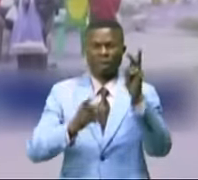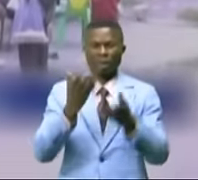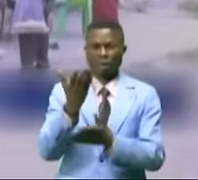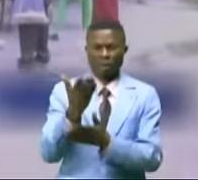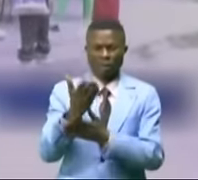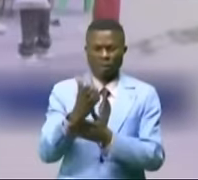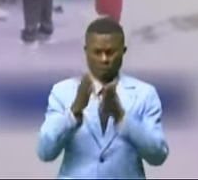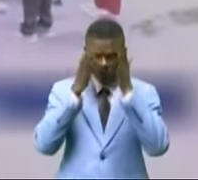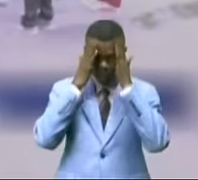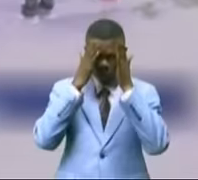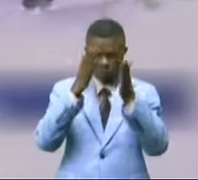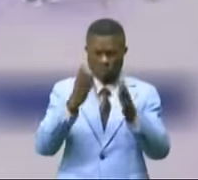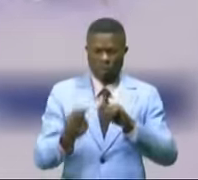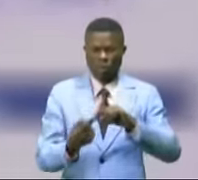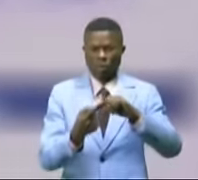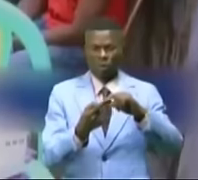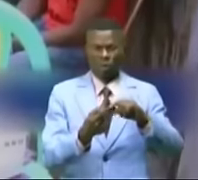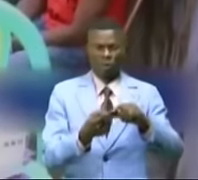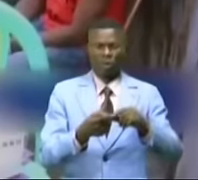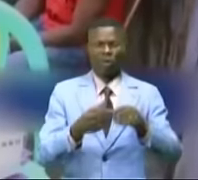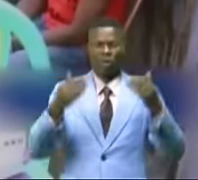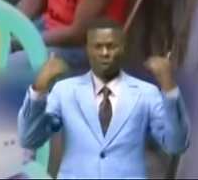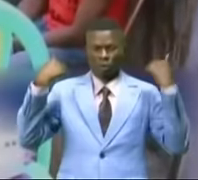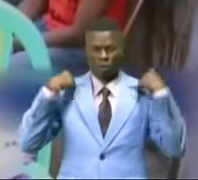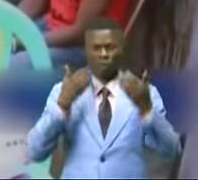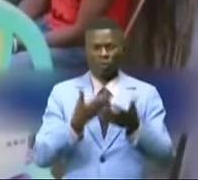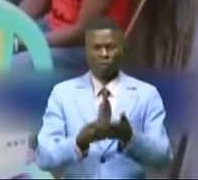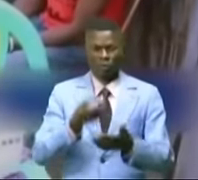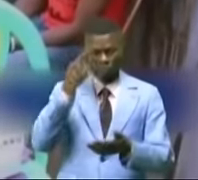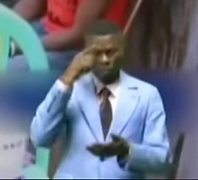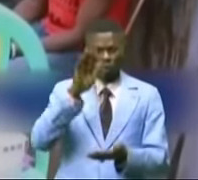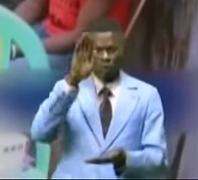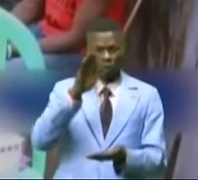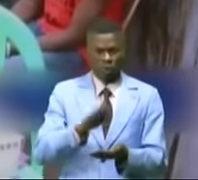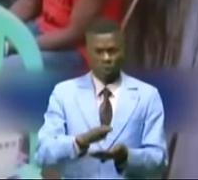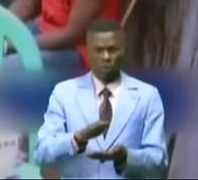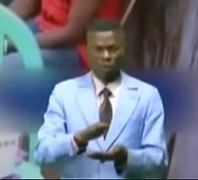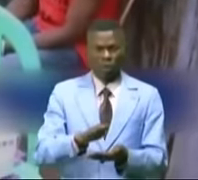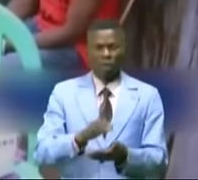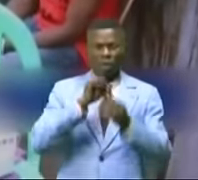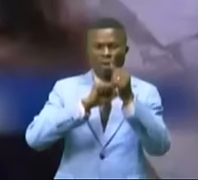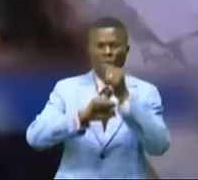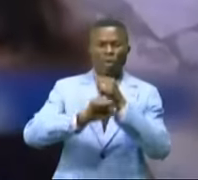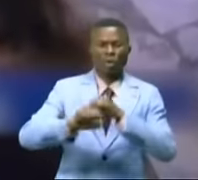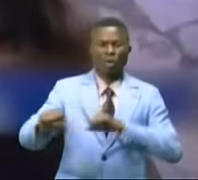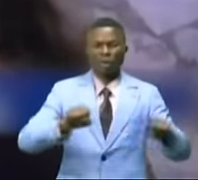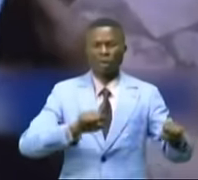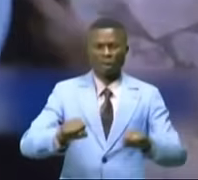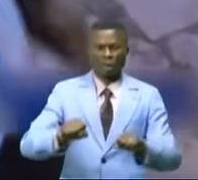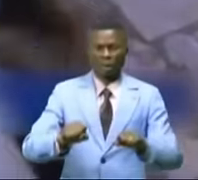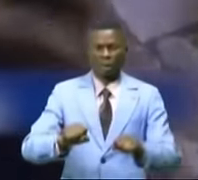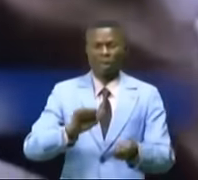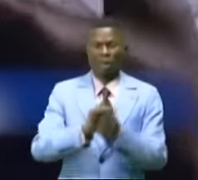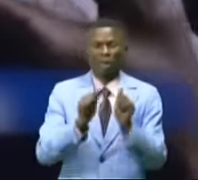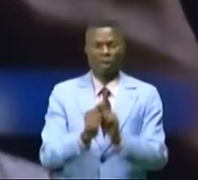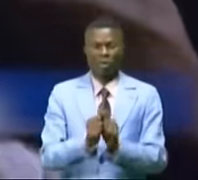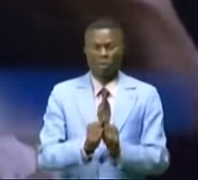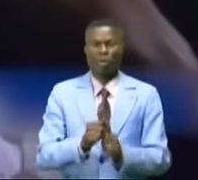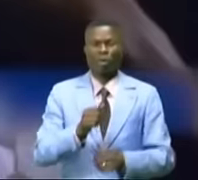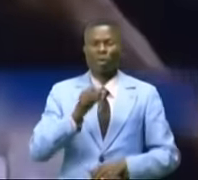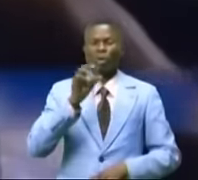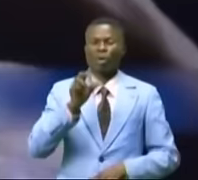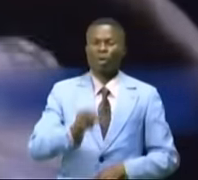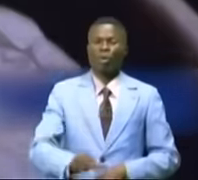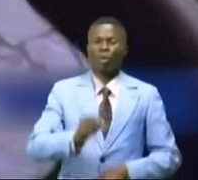une attention particulière des décideurs. Pour en diminuer le taux, une campagne de dépistage dédiée aux toxicomanes est